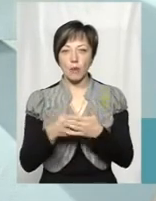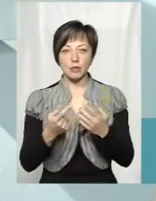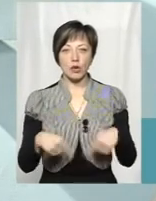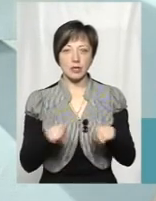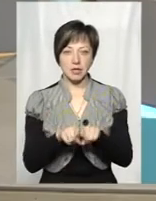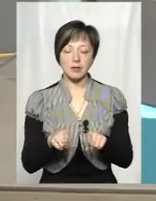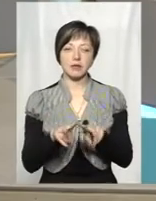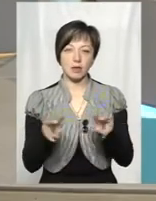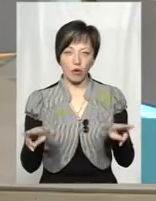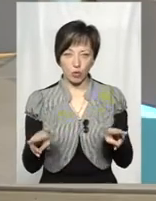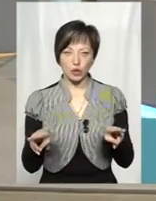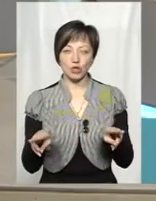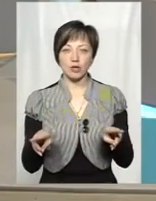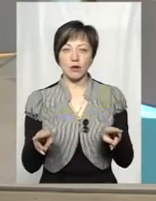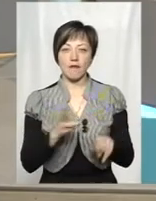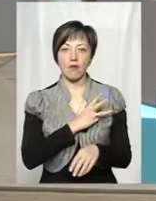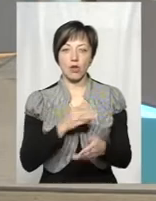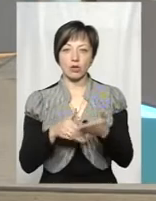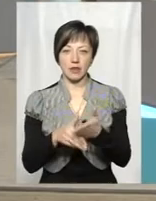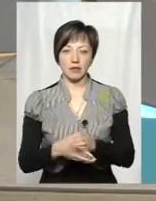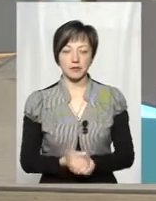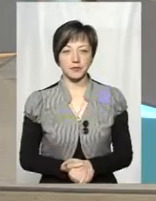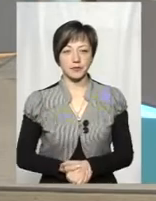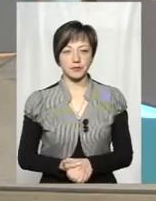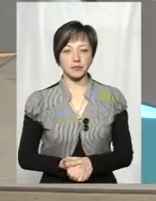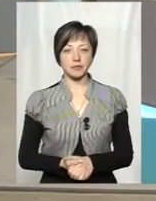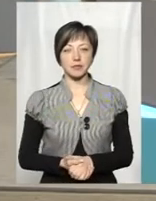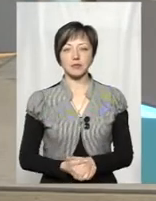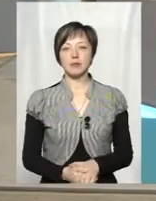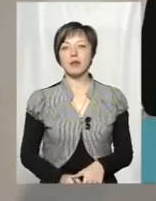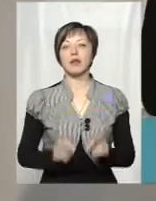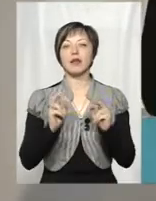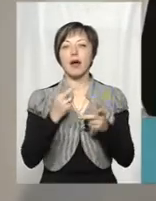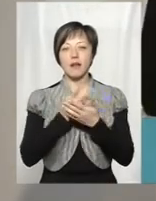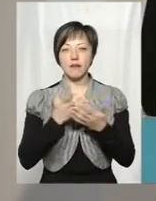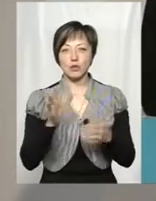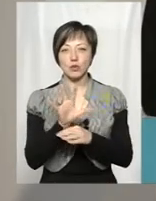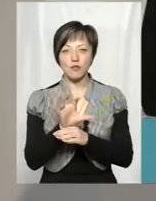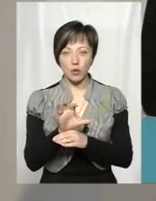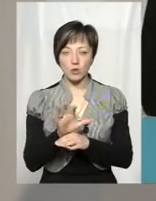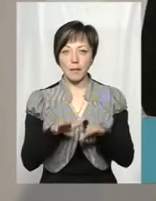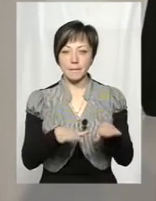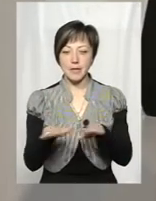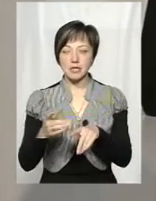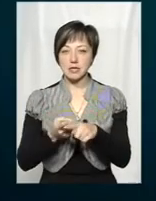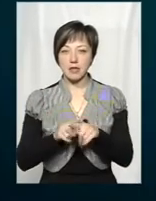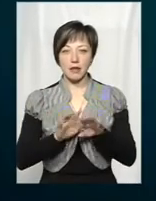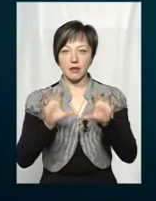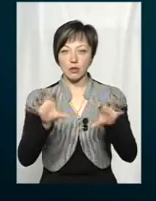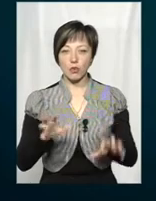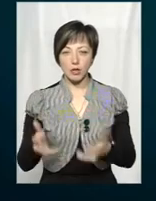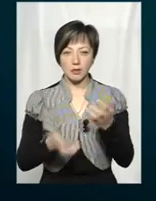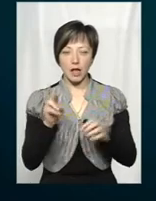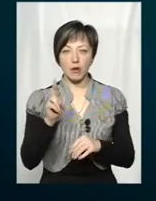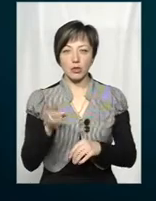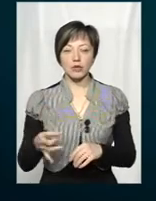організації, також волонтерів навіть. От як видно із фото з місць цих незаконних розкопок в